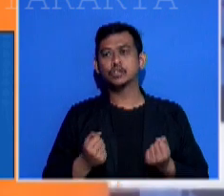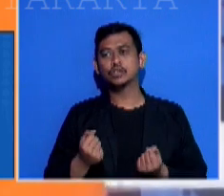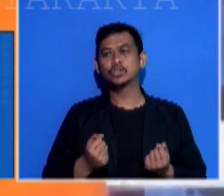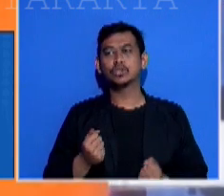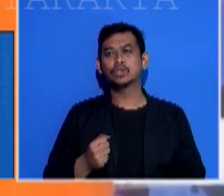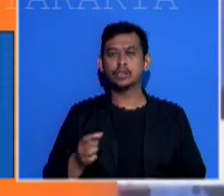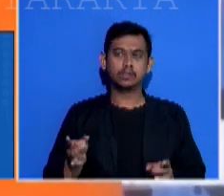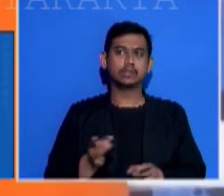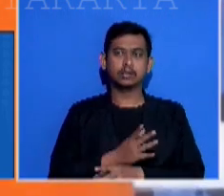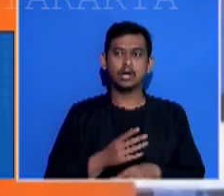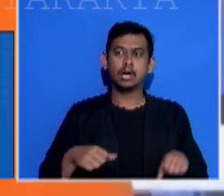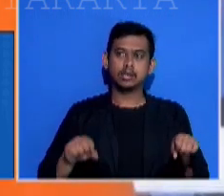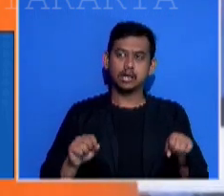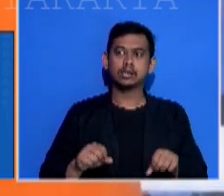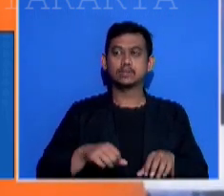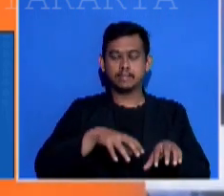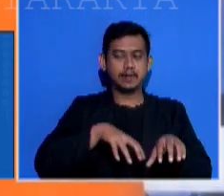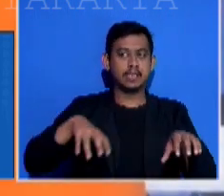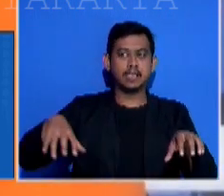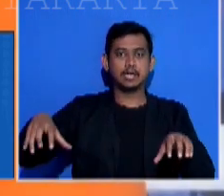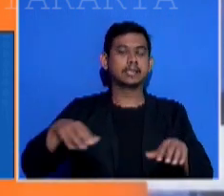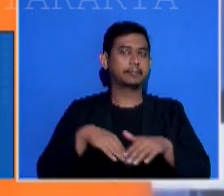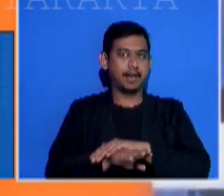Ya karena sekitar saya kunci motor itu.